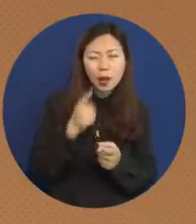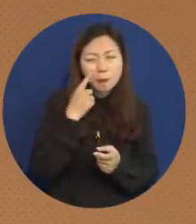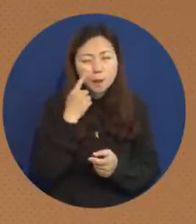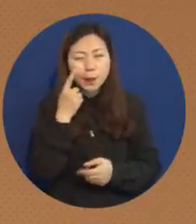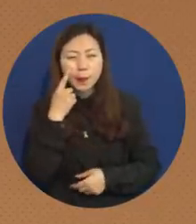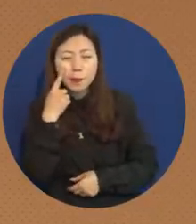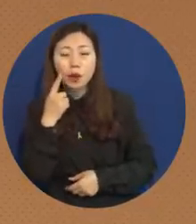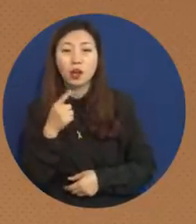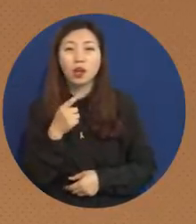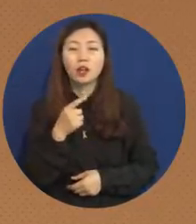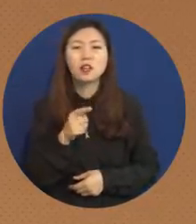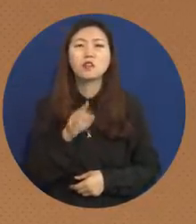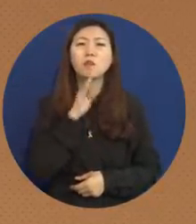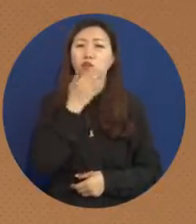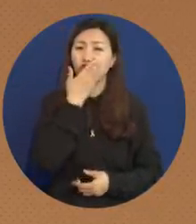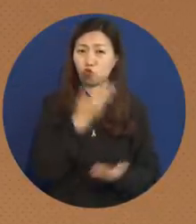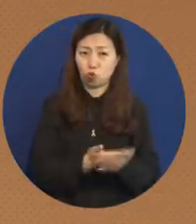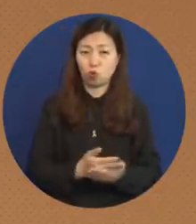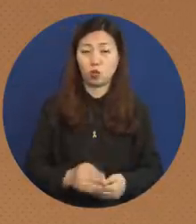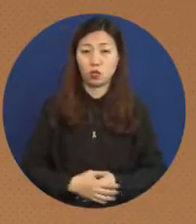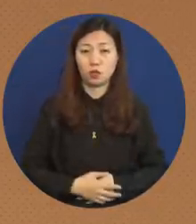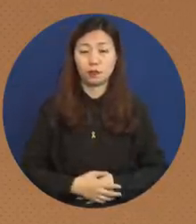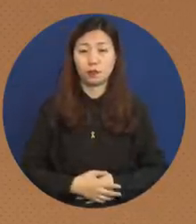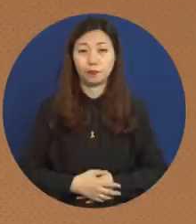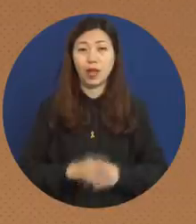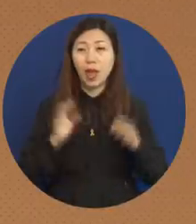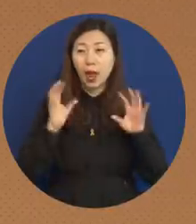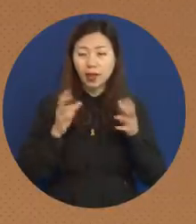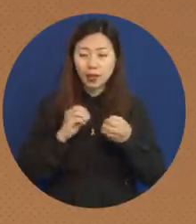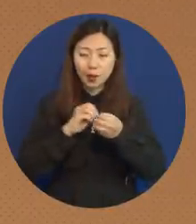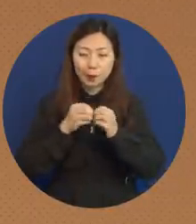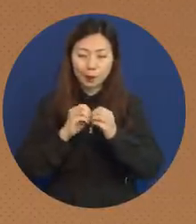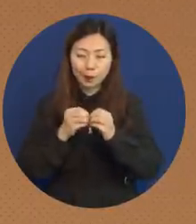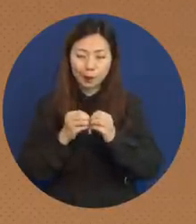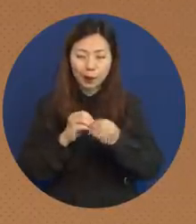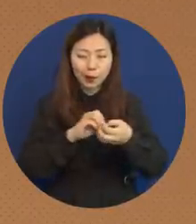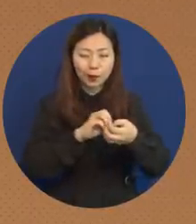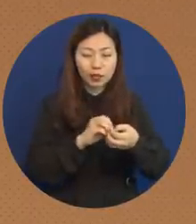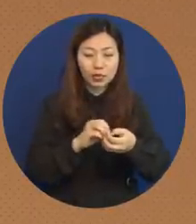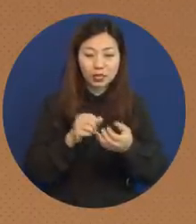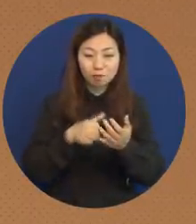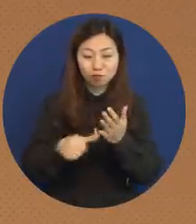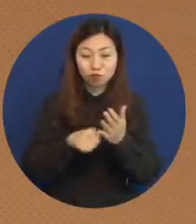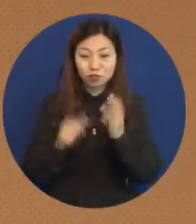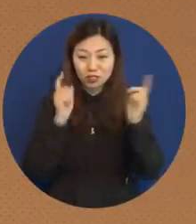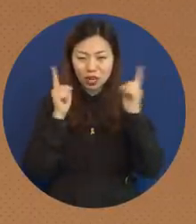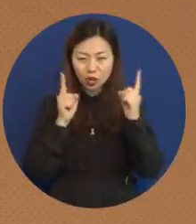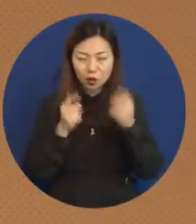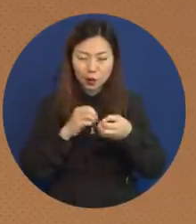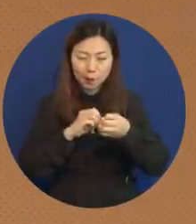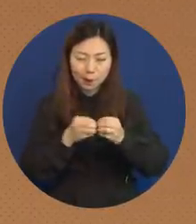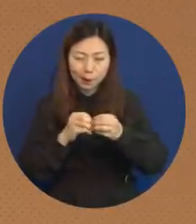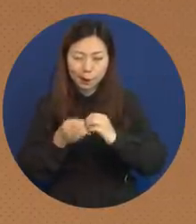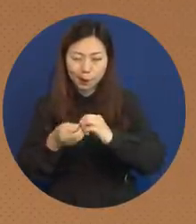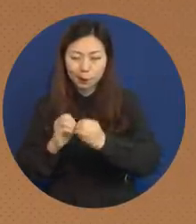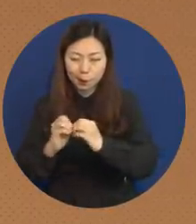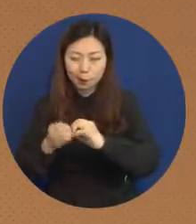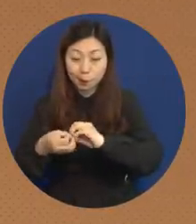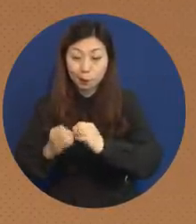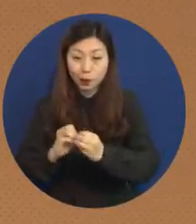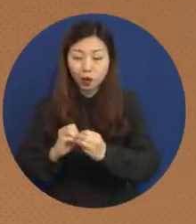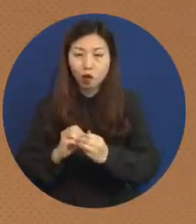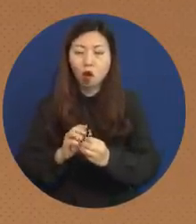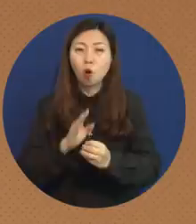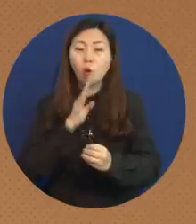저래도 해보고 하는 요게 중요한 거예요. 그러니까 아이들이 장난감을 가지고도 요래저래 장난감을 그러니까 만드는 게 엄청난